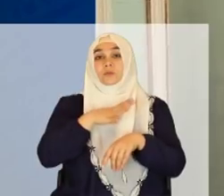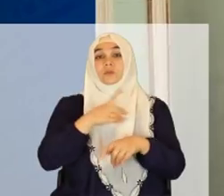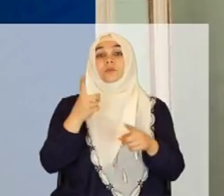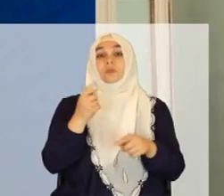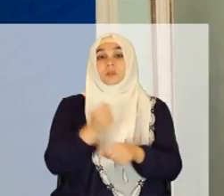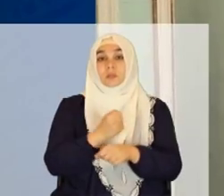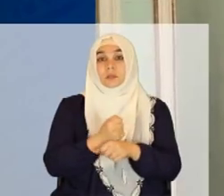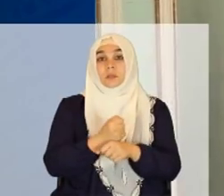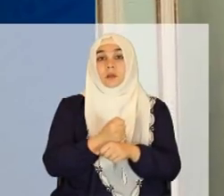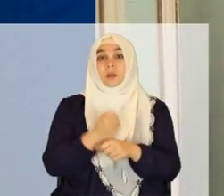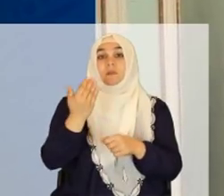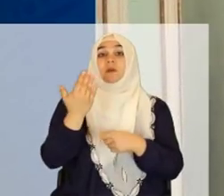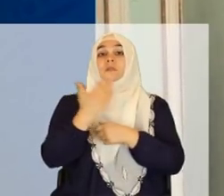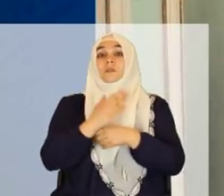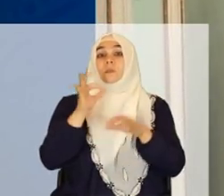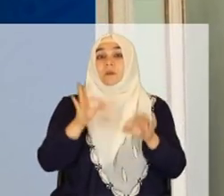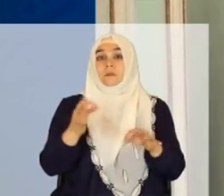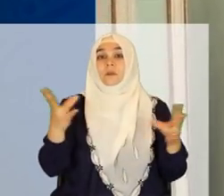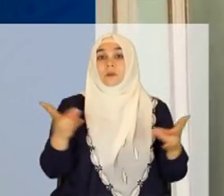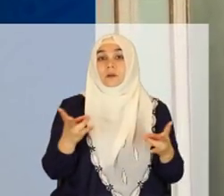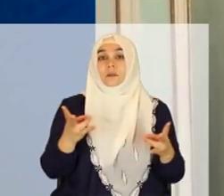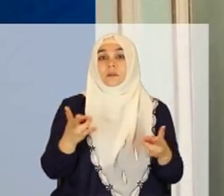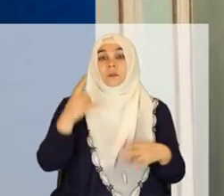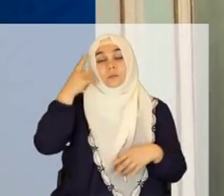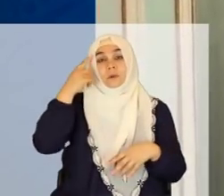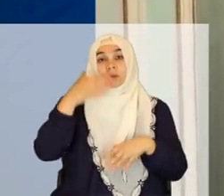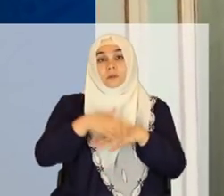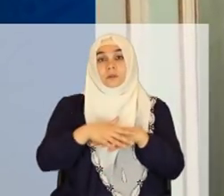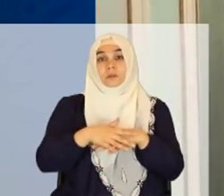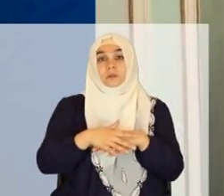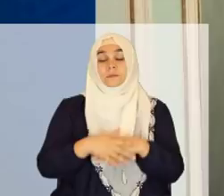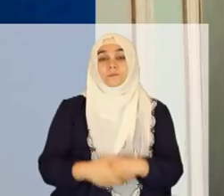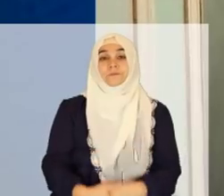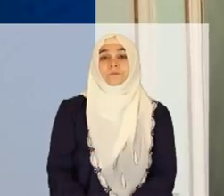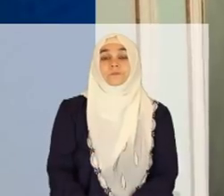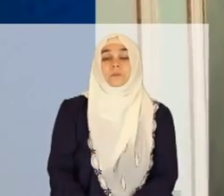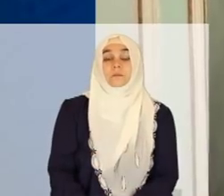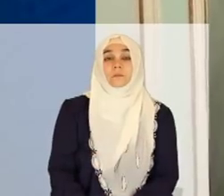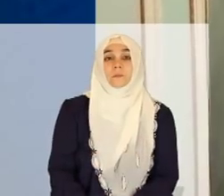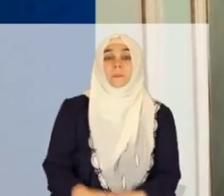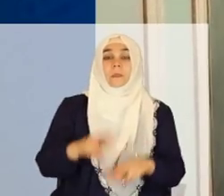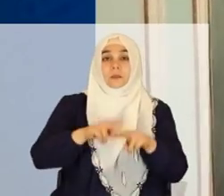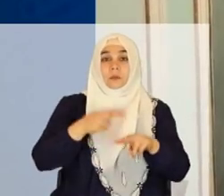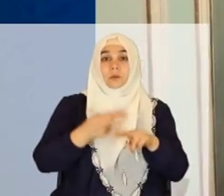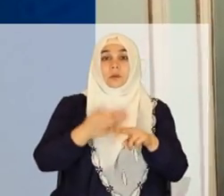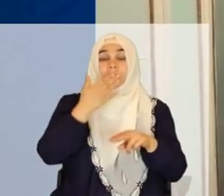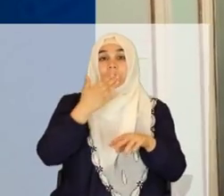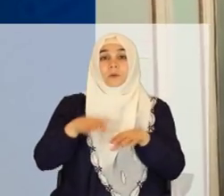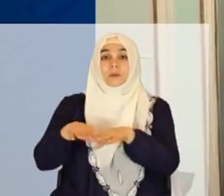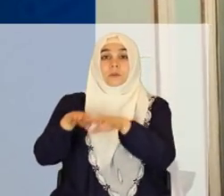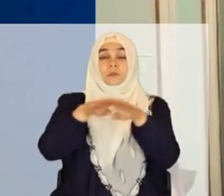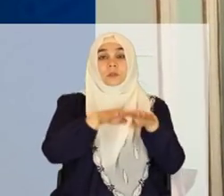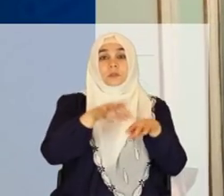uchun nima shartlar bor? Ana bu yerda shu kelyapti. Demak,